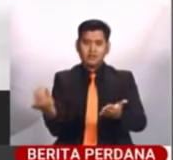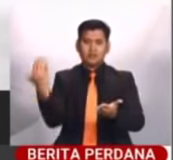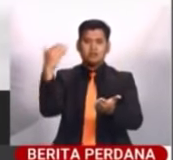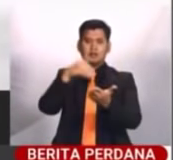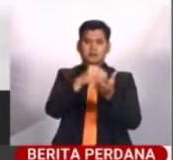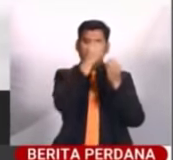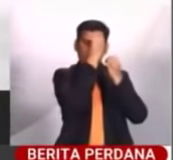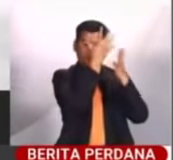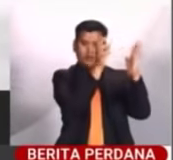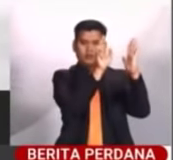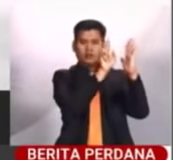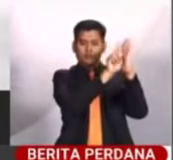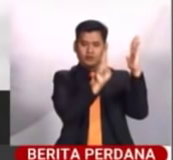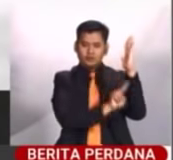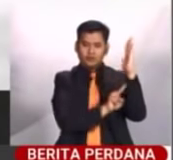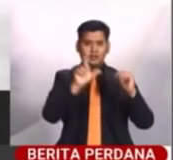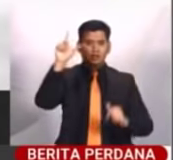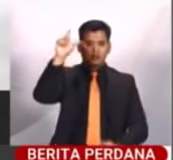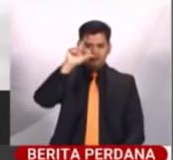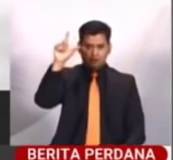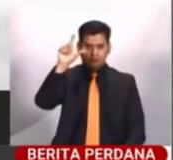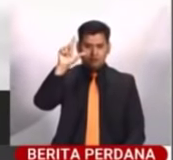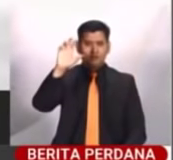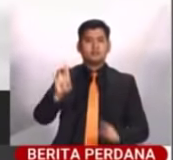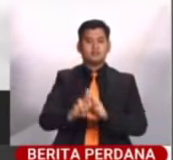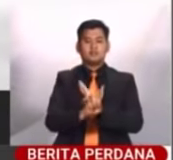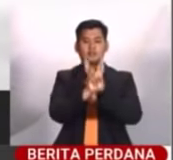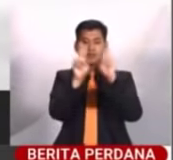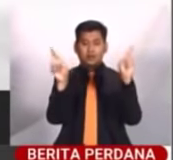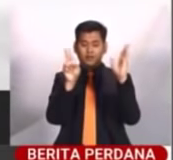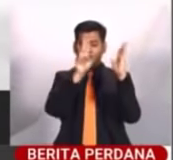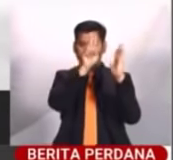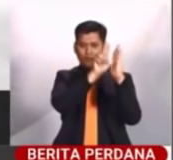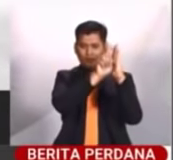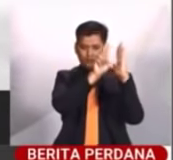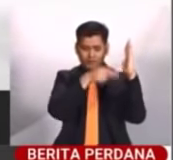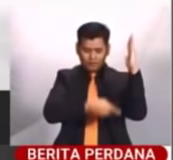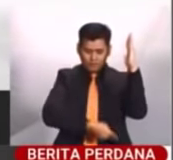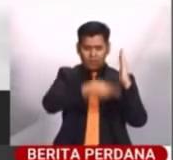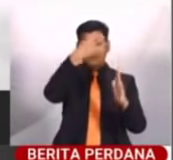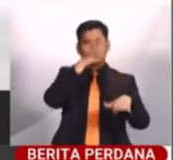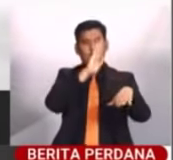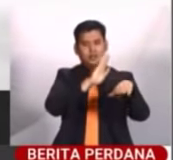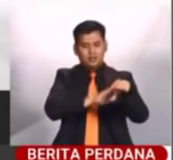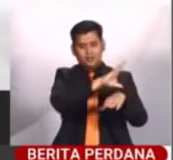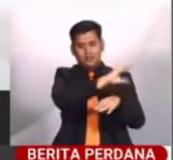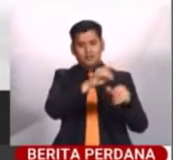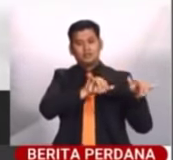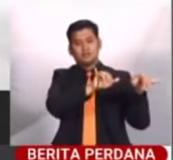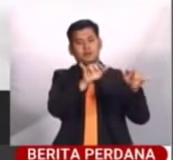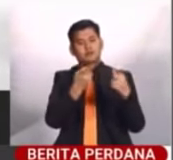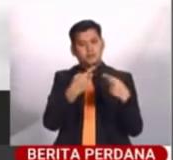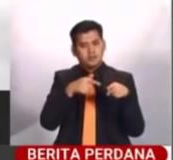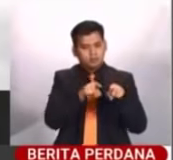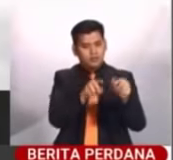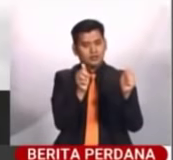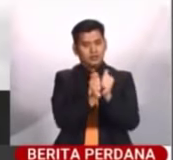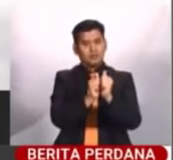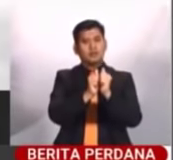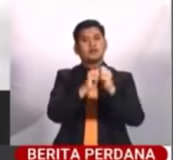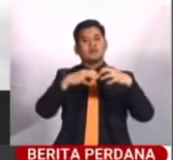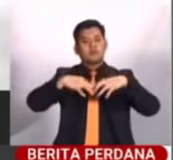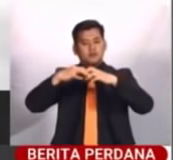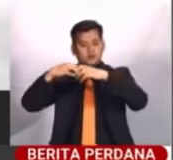patuh syariah dengan gelaran Raya Hotel. Pemindahan operasi dan perkhidmatan hotel itu sejajar pelan pemulihan semula dan penstrukturan